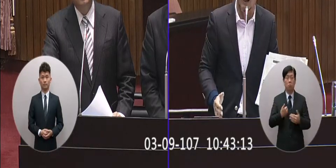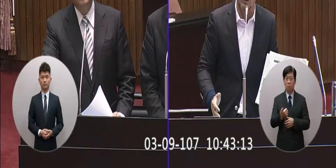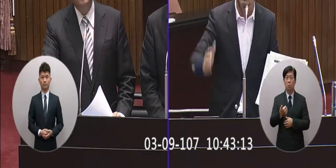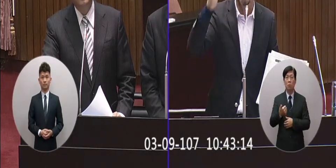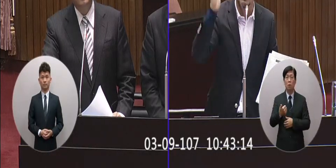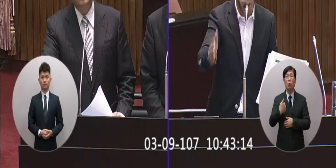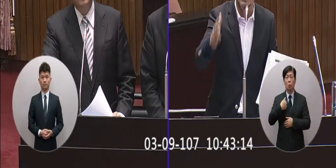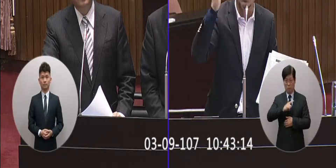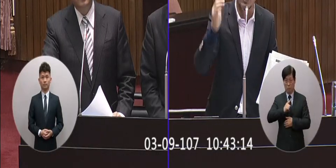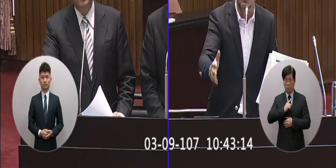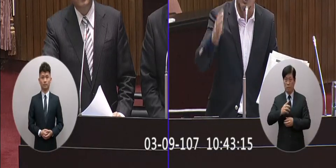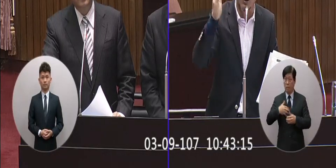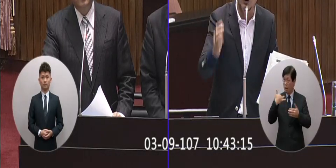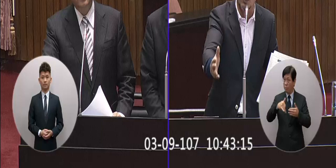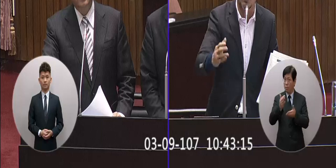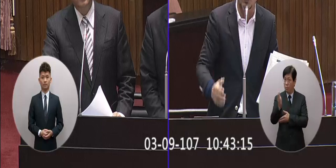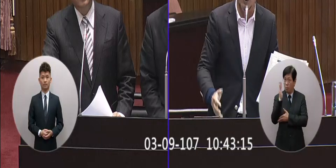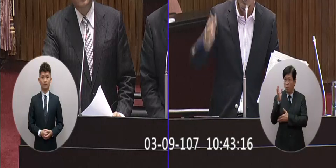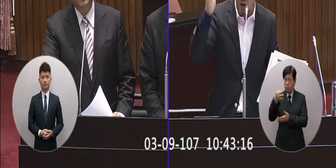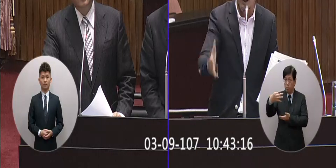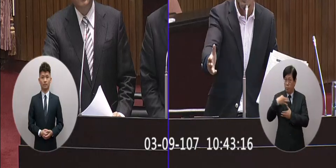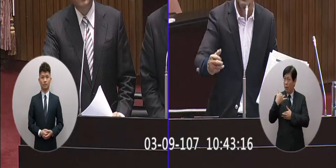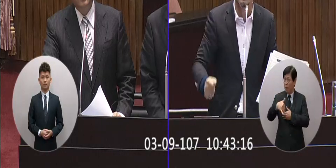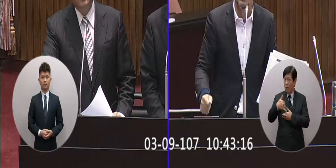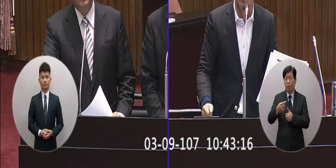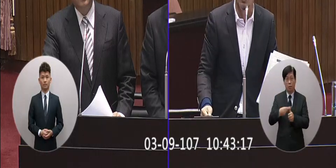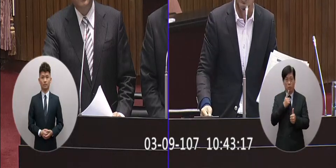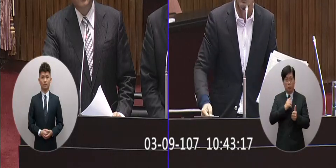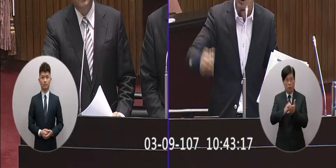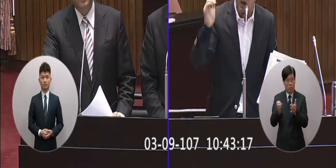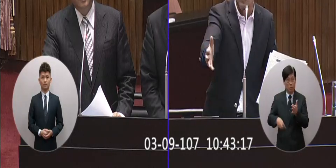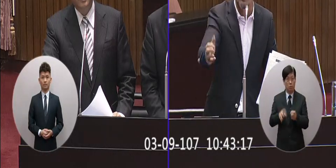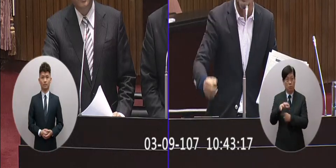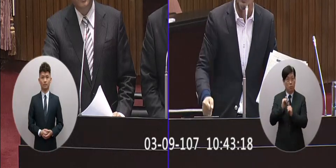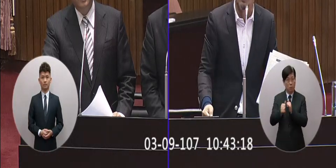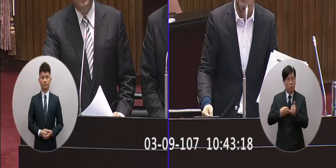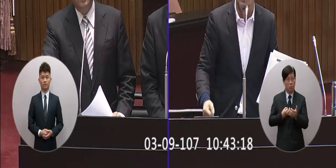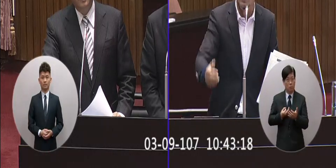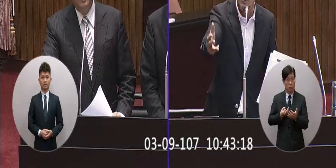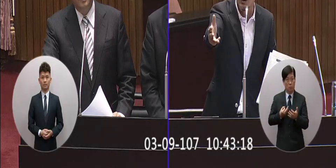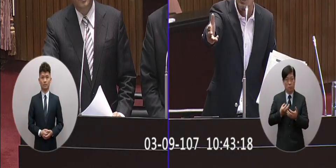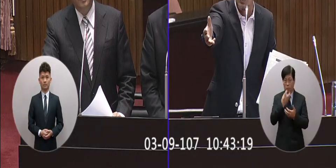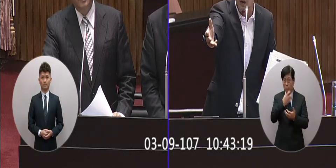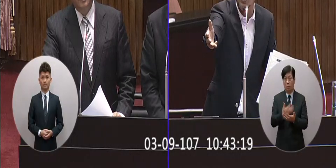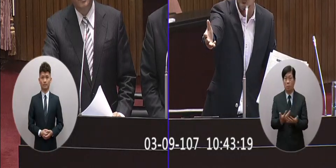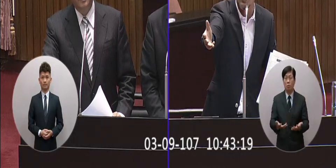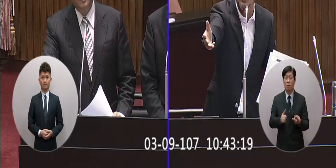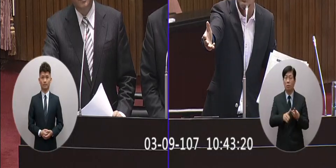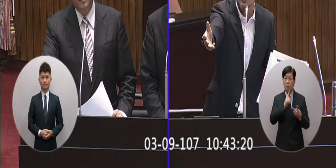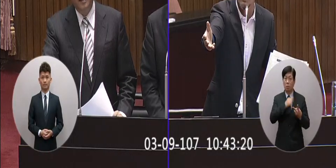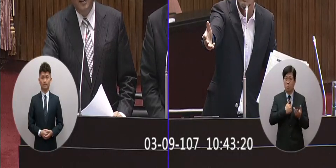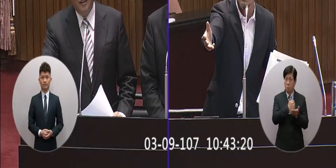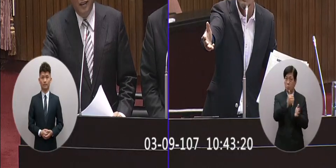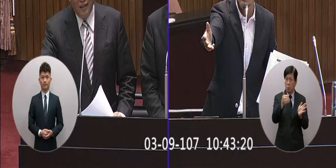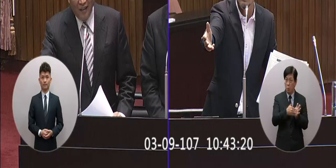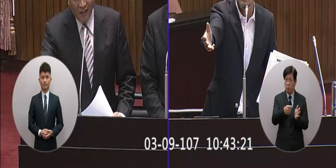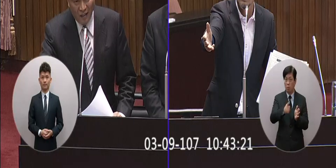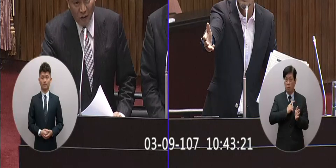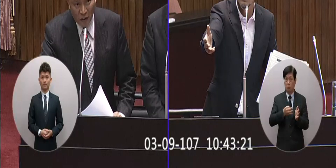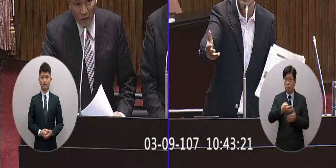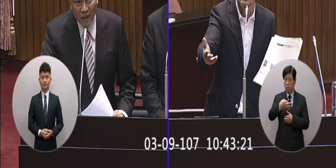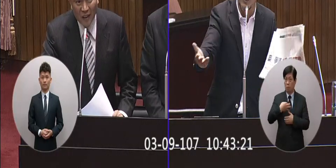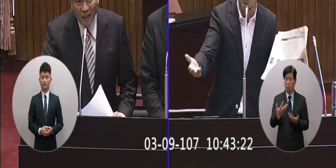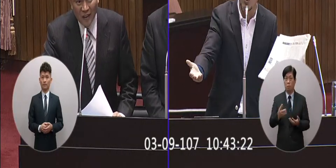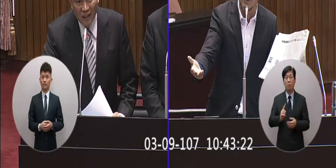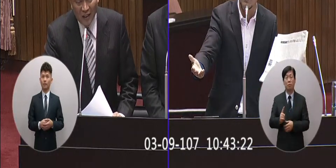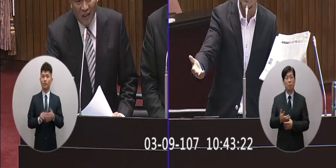家己烹调的，我也未接受你政府搞耕除的补助的，我家己烹调，你不要搞处理，我搞起的对哇，这取消你搞收什么意思的？